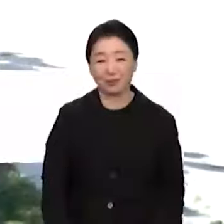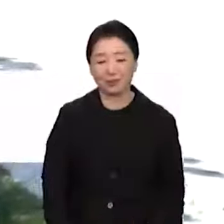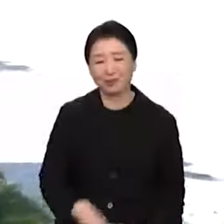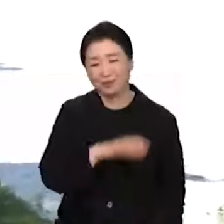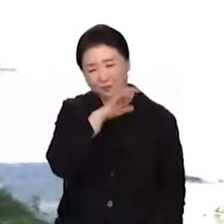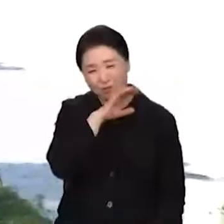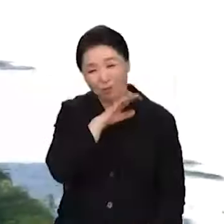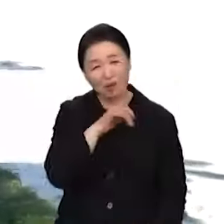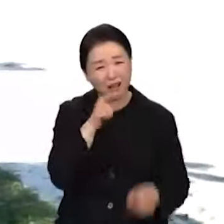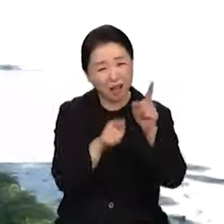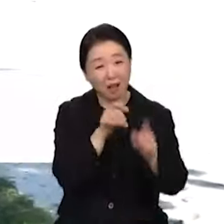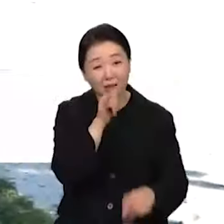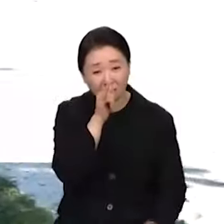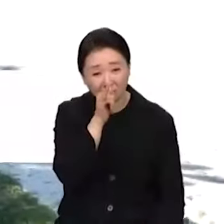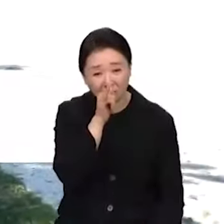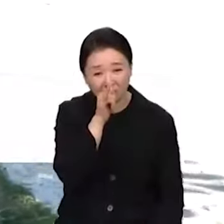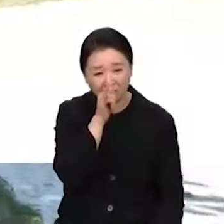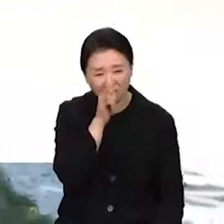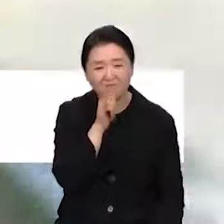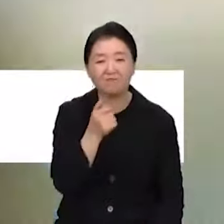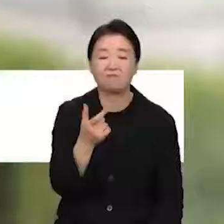좀 있었었나 보네요. 그렇죠. 무섭다는 민원이.